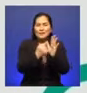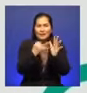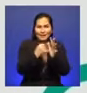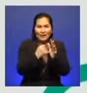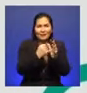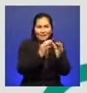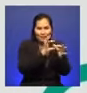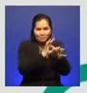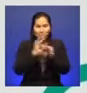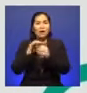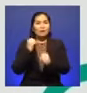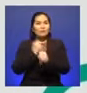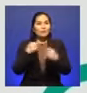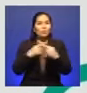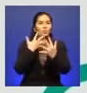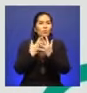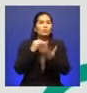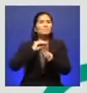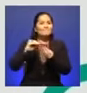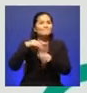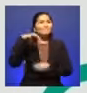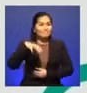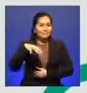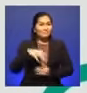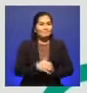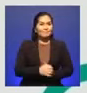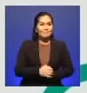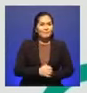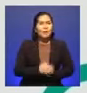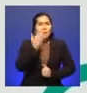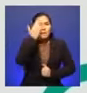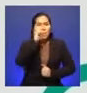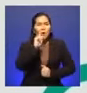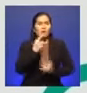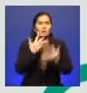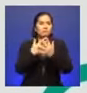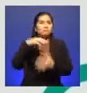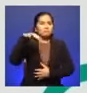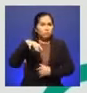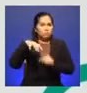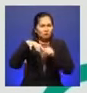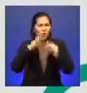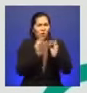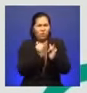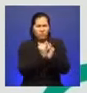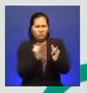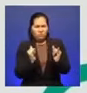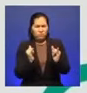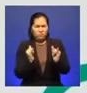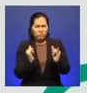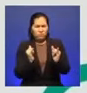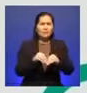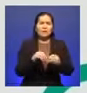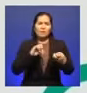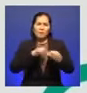าไปทำในเรือนจำกลางฉะเชิงเทราเพราะว่าในเรือนจำเองในสภาพพื้นที่รับความแออัดแบบนั้นนะค